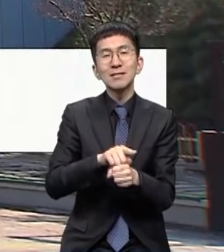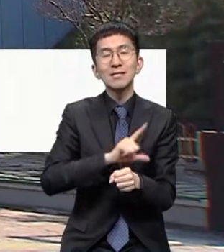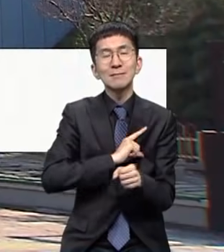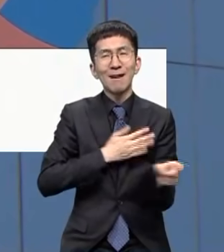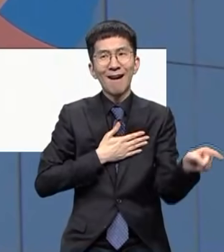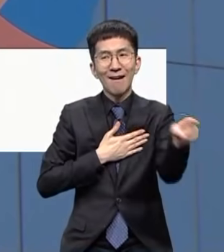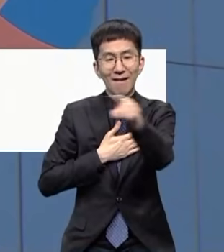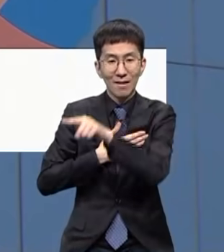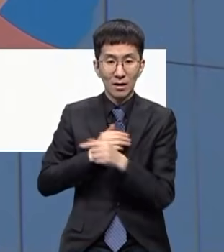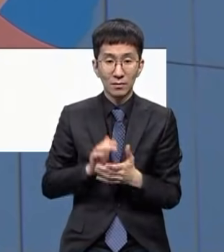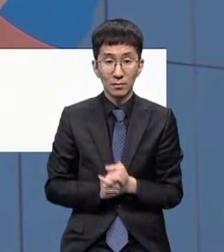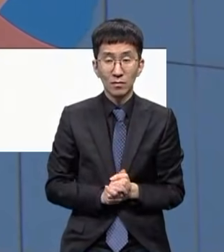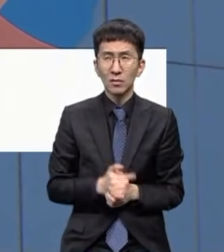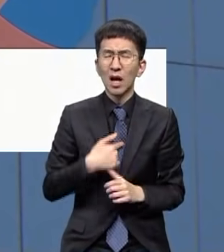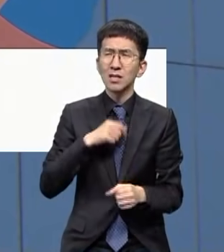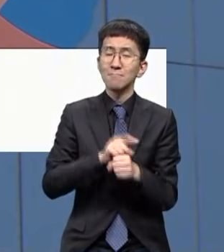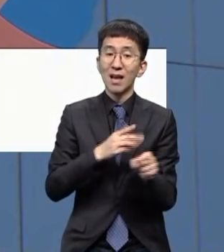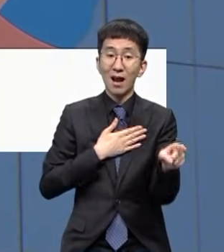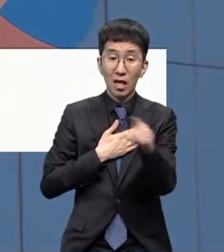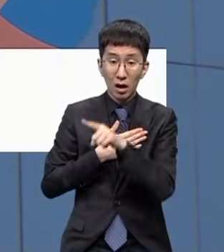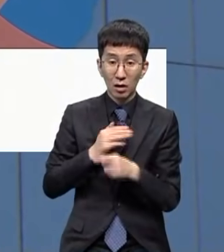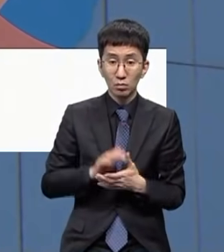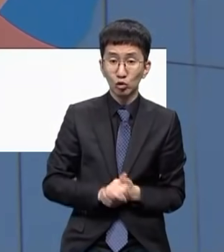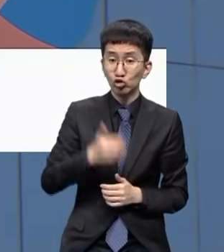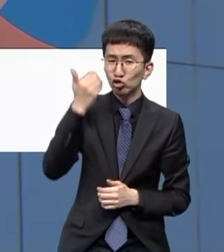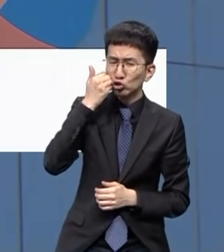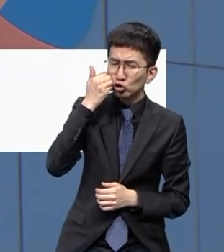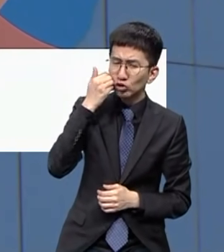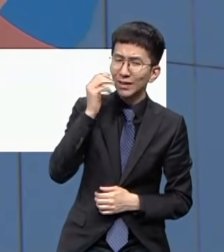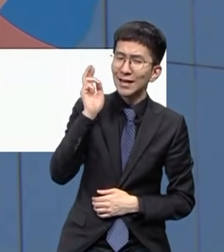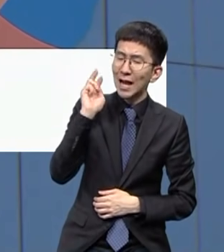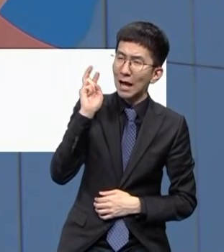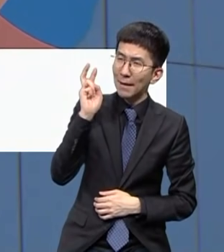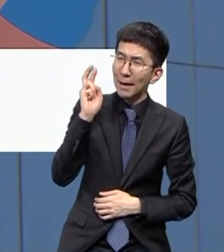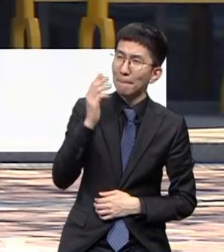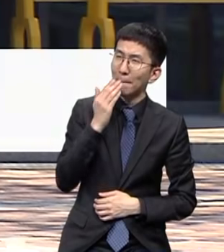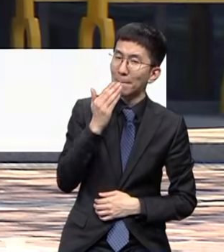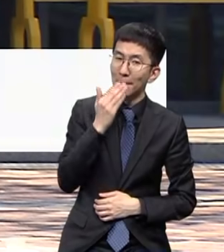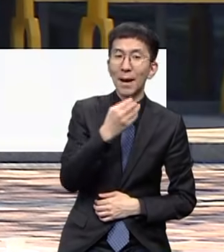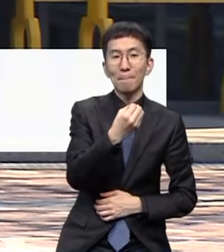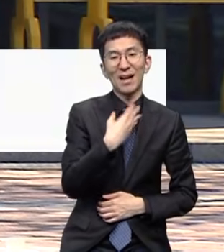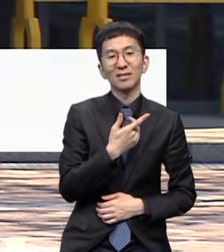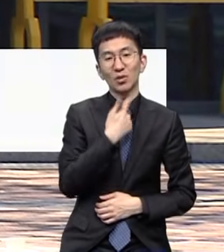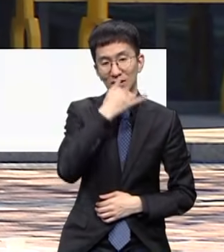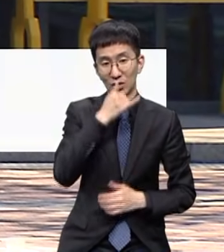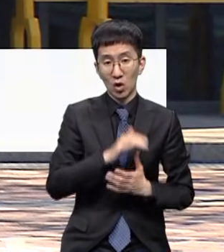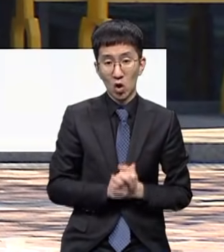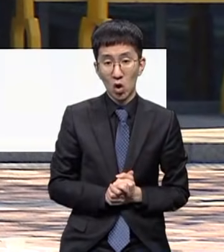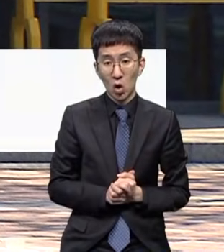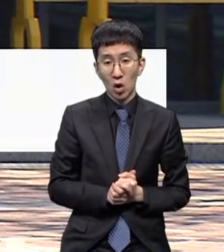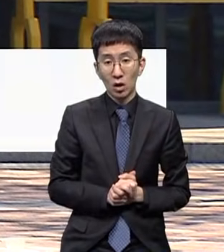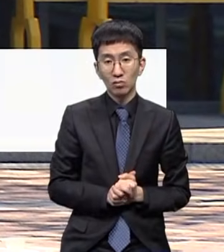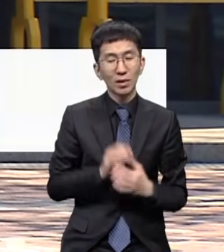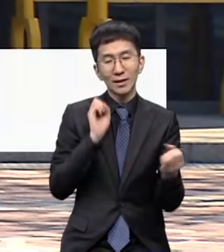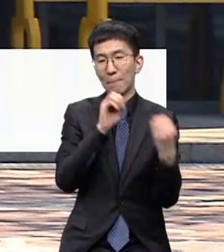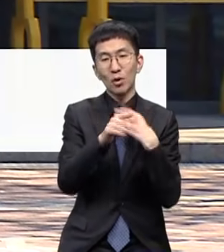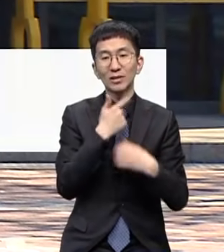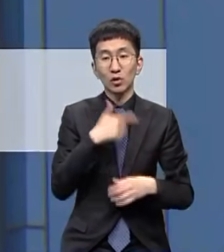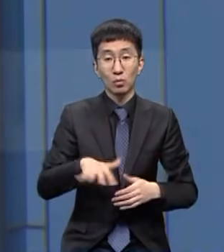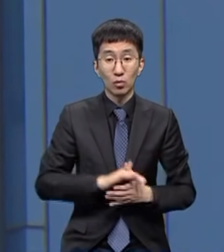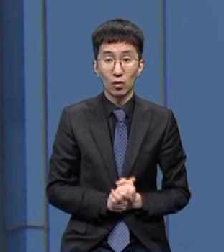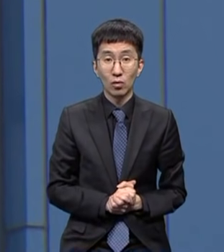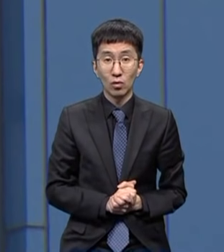있더라고요. 역으로 누군지는 추정 가능하다고 말씀을 하시더라고요. 저희는 거기에 대해서는 답변을 안